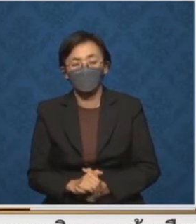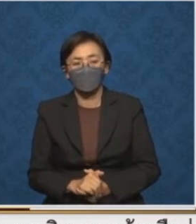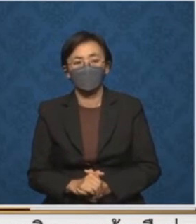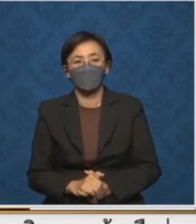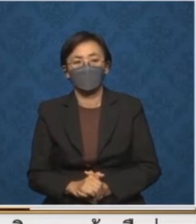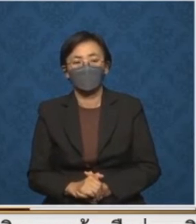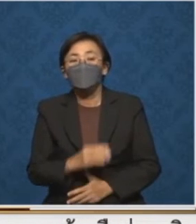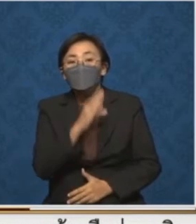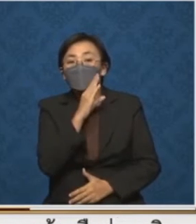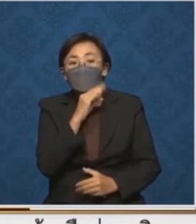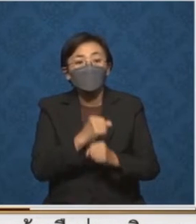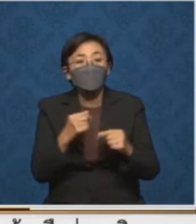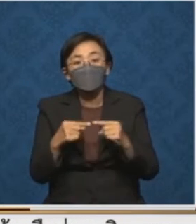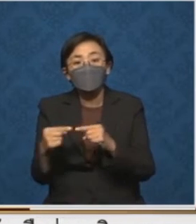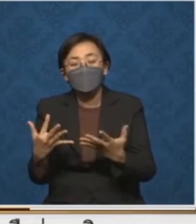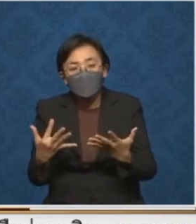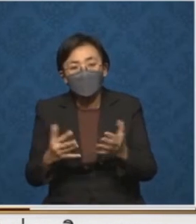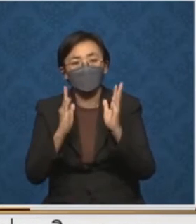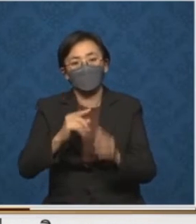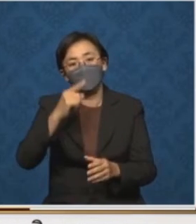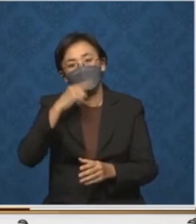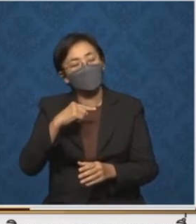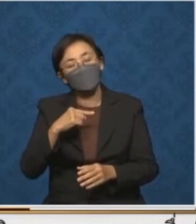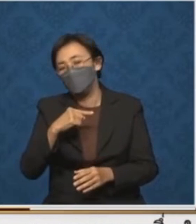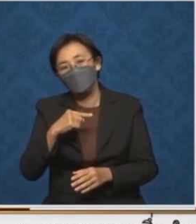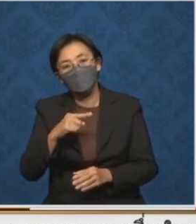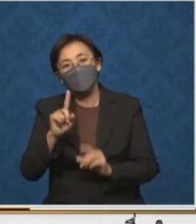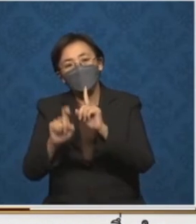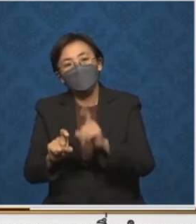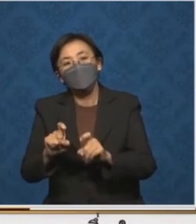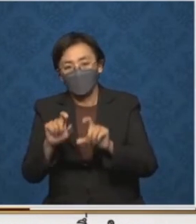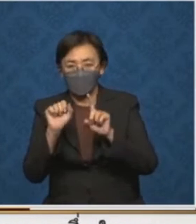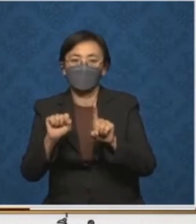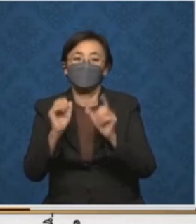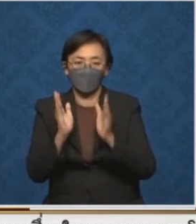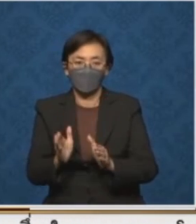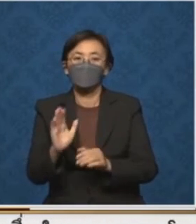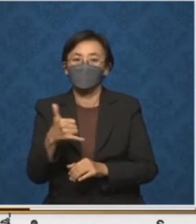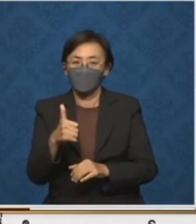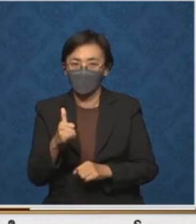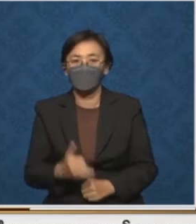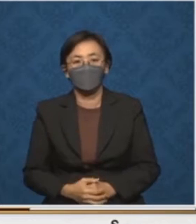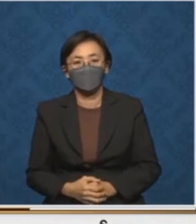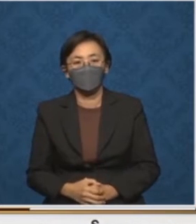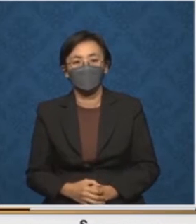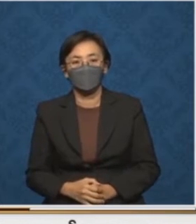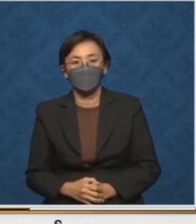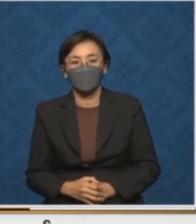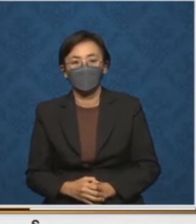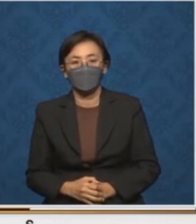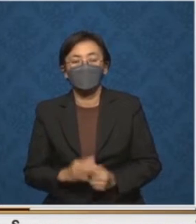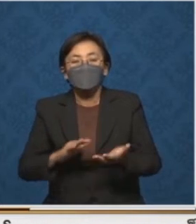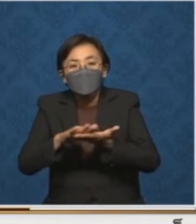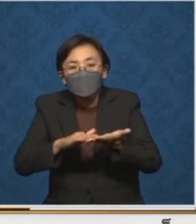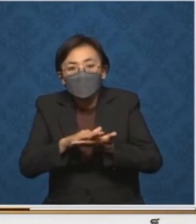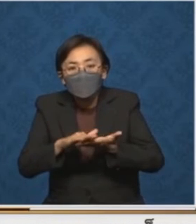งเมไมส techniquesี่วันก่อน จง disciplinedมีเป็ร้อยขาว อยงวาหนึ่เอามาขาวเดียวเพราะเรื่องราวที่จะตพปลาย